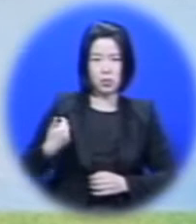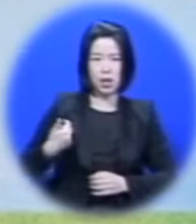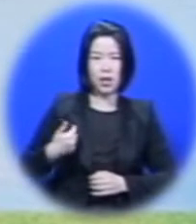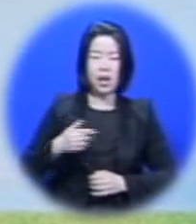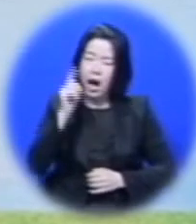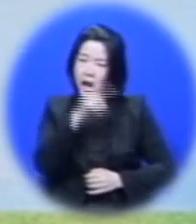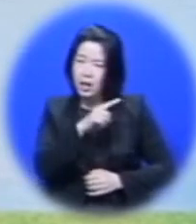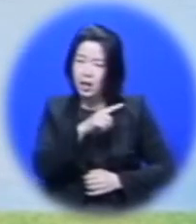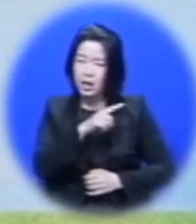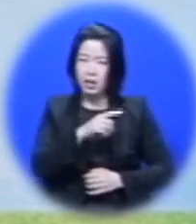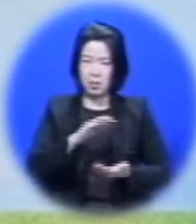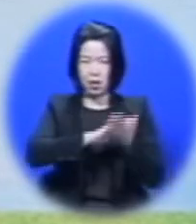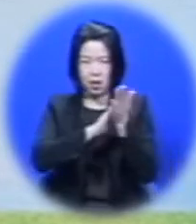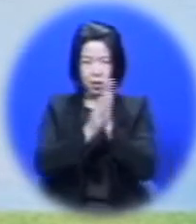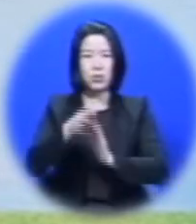나도 모르게 악해져 버립니다.